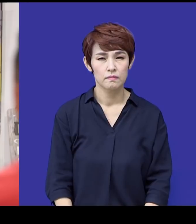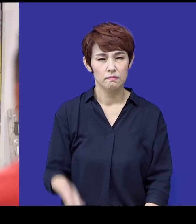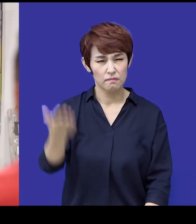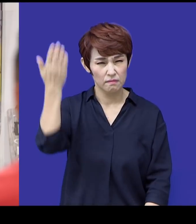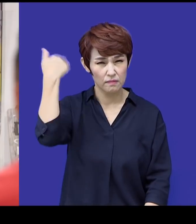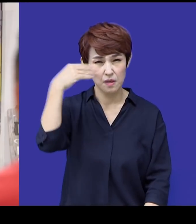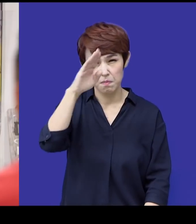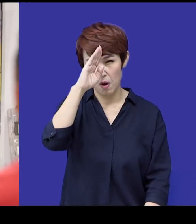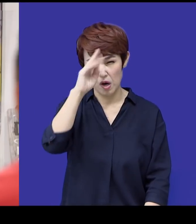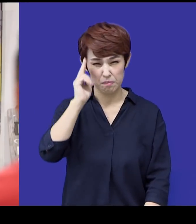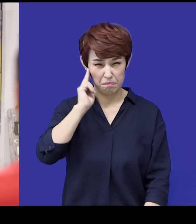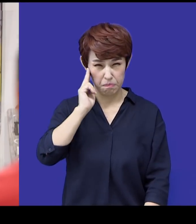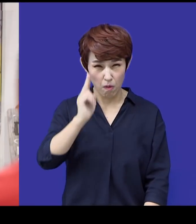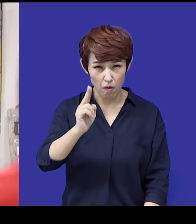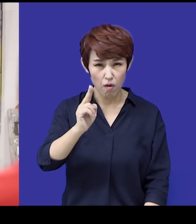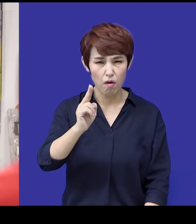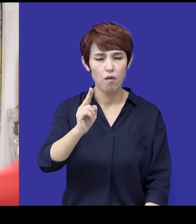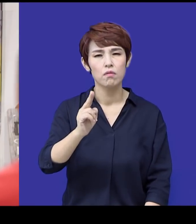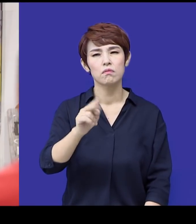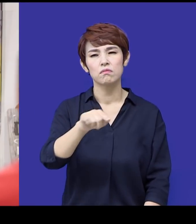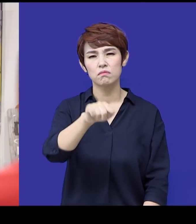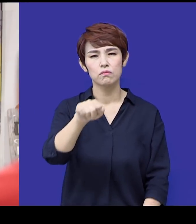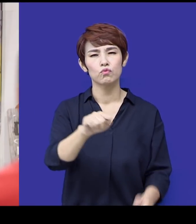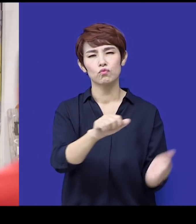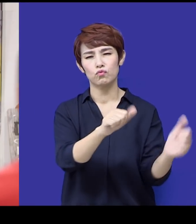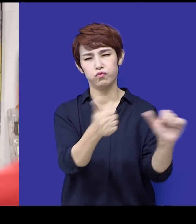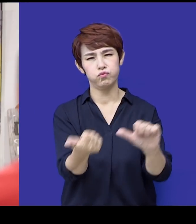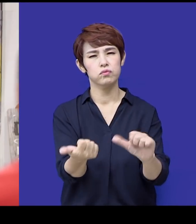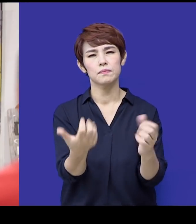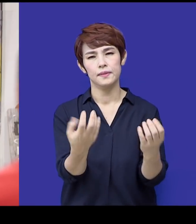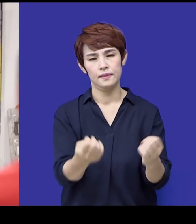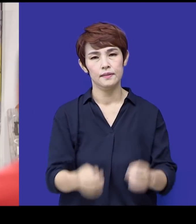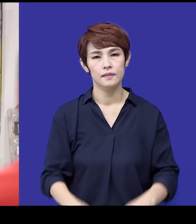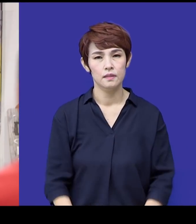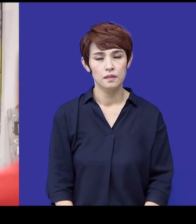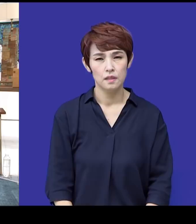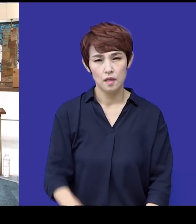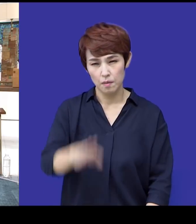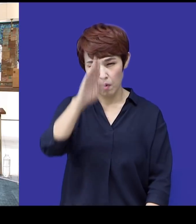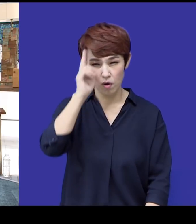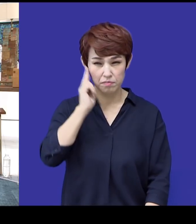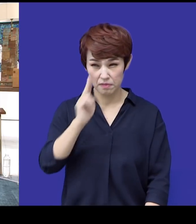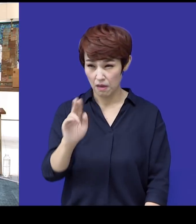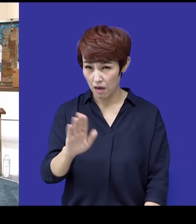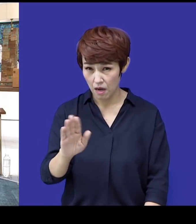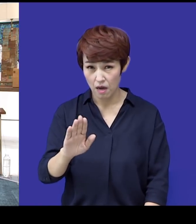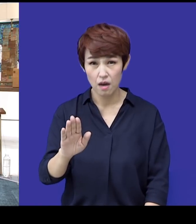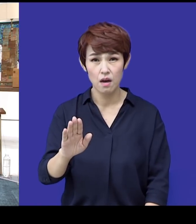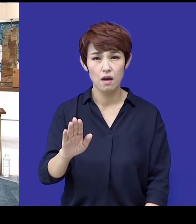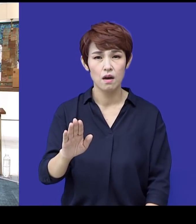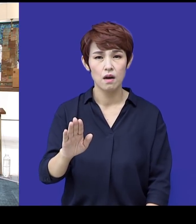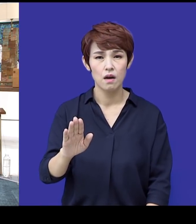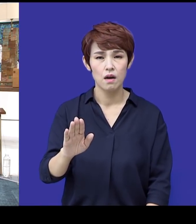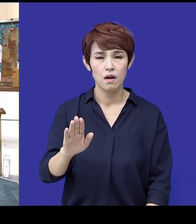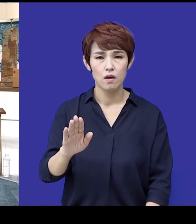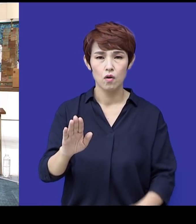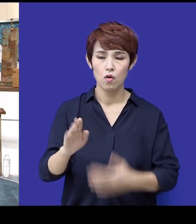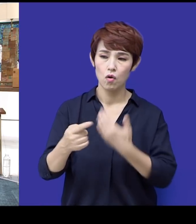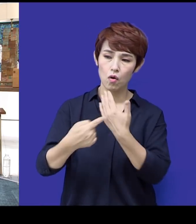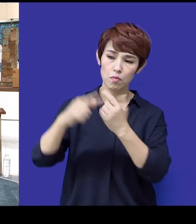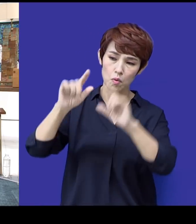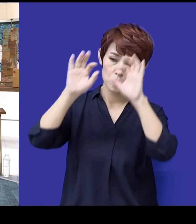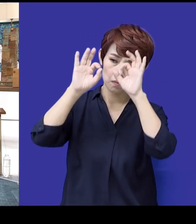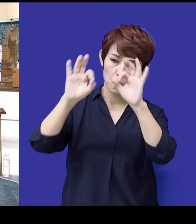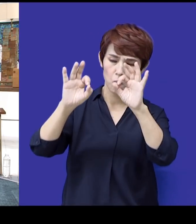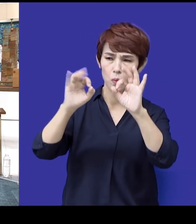분들은 이제 돌아가신 분도 많고 또 그렇게 심하지 않은 사람들은 잘 그렇게 뭐 외면상으로 잘